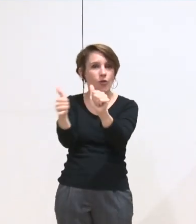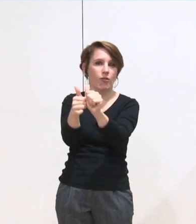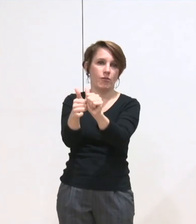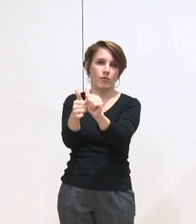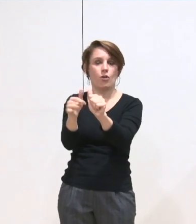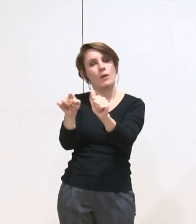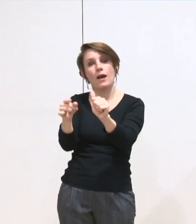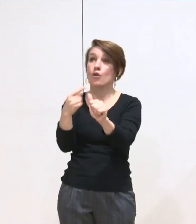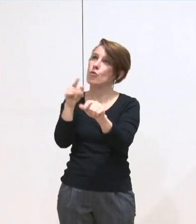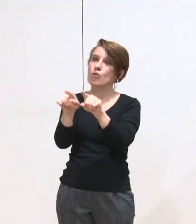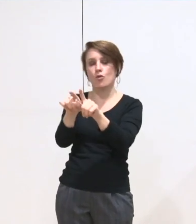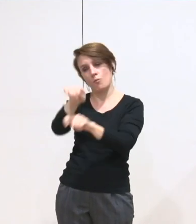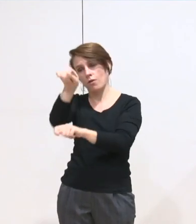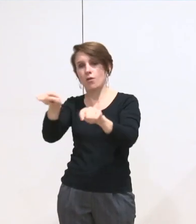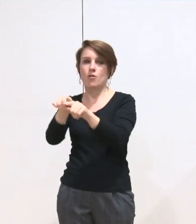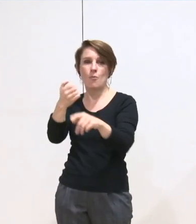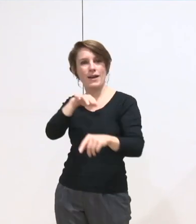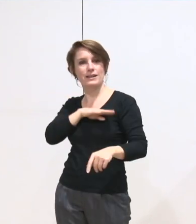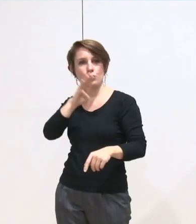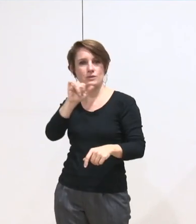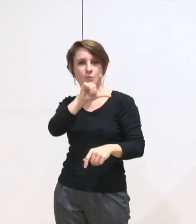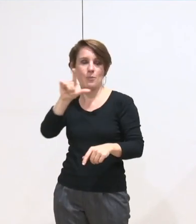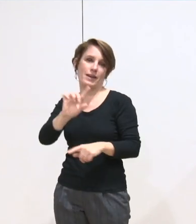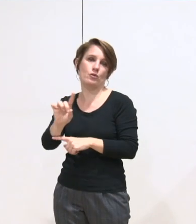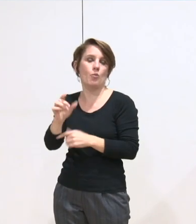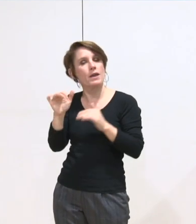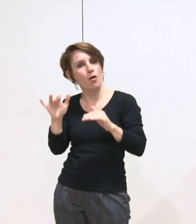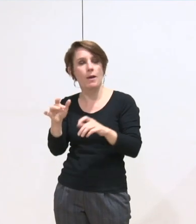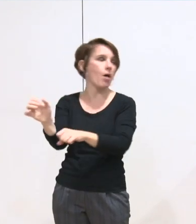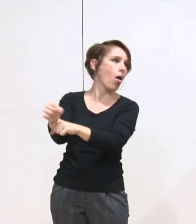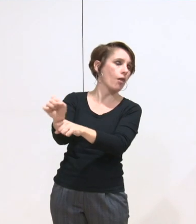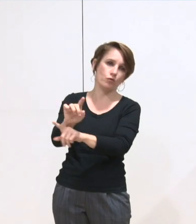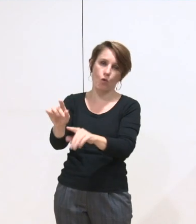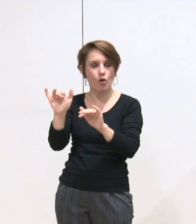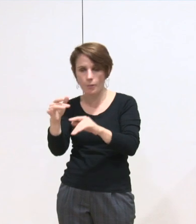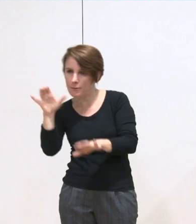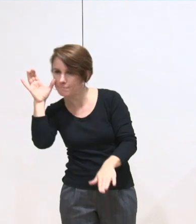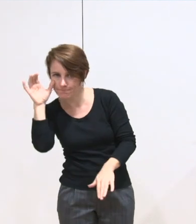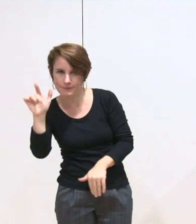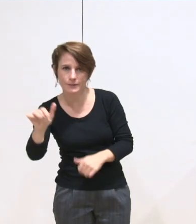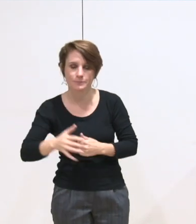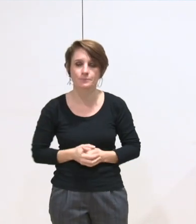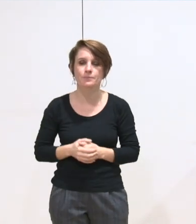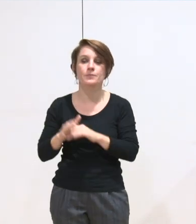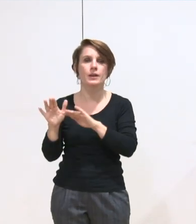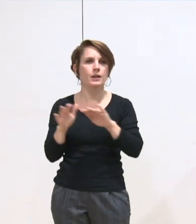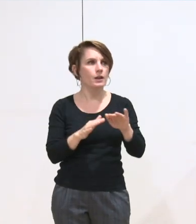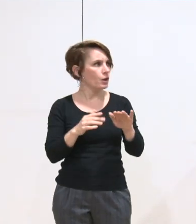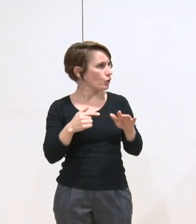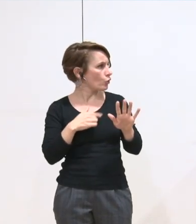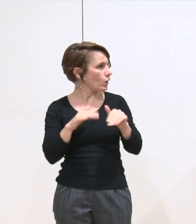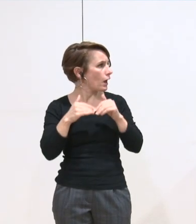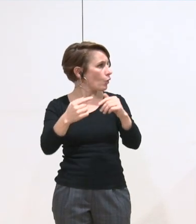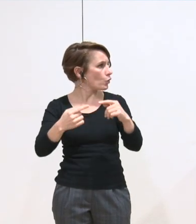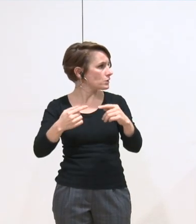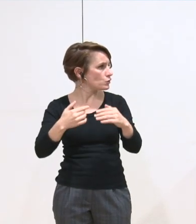feront l'objet d'un process dans le cadre du droit commun. Nous continuons à avancer, y compris parce que je ne vois pas ce qui